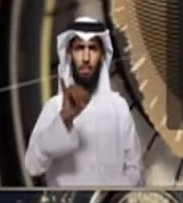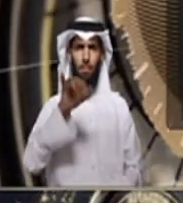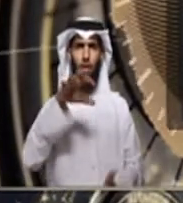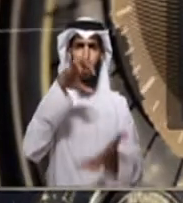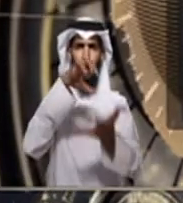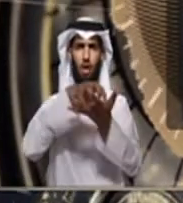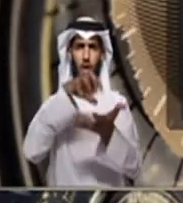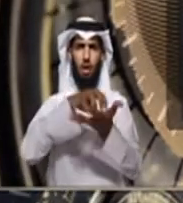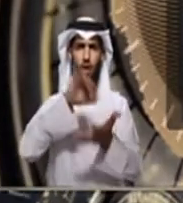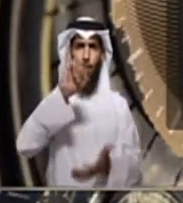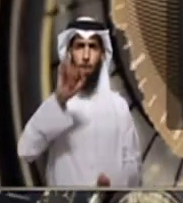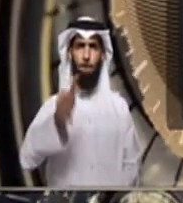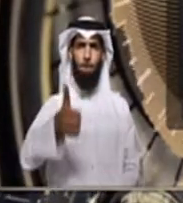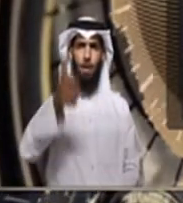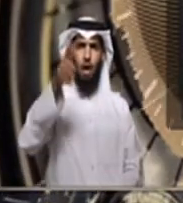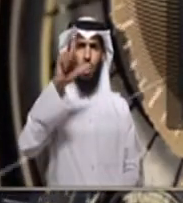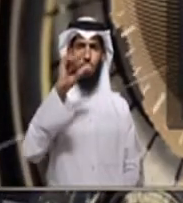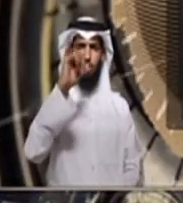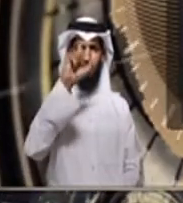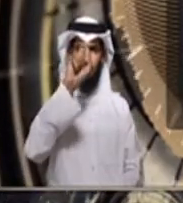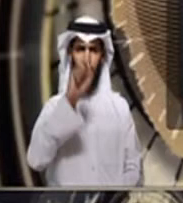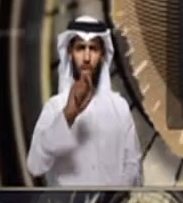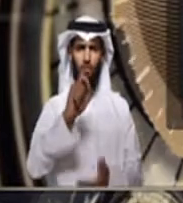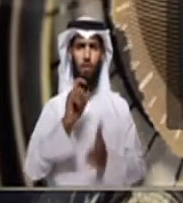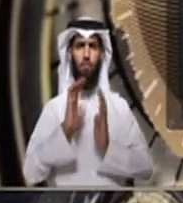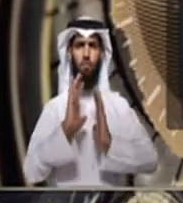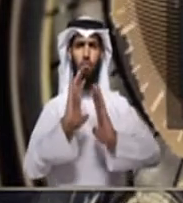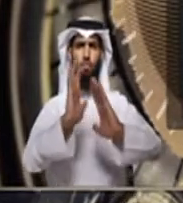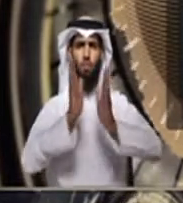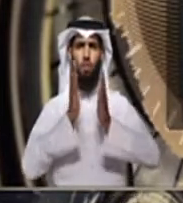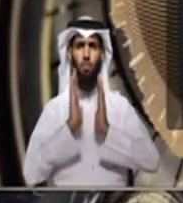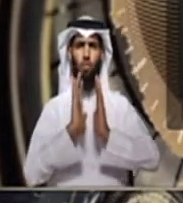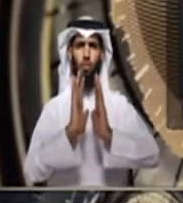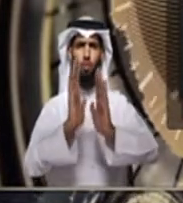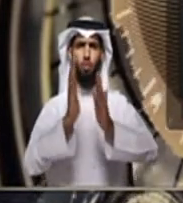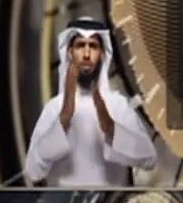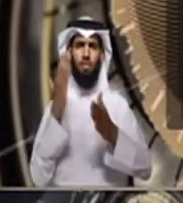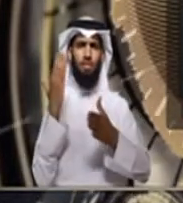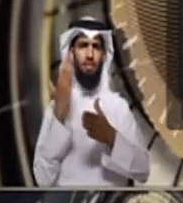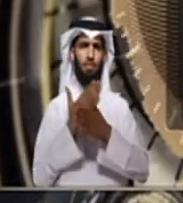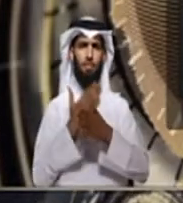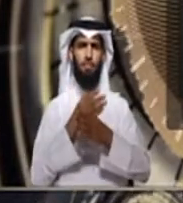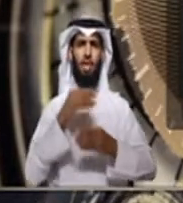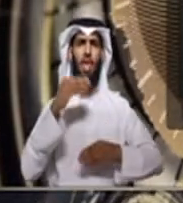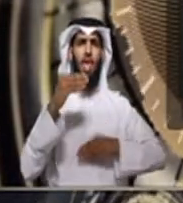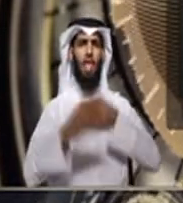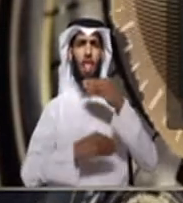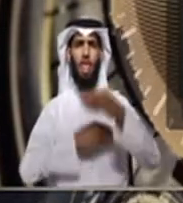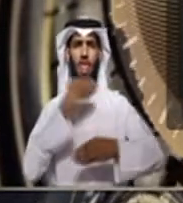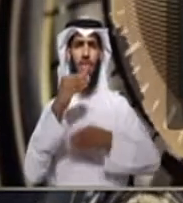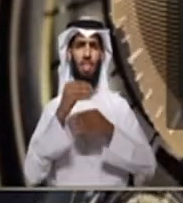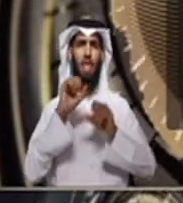جمهورية المالديف الصديقة، ضمنها سمو خالص تهاني بمناسبة العيد الوطني لجمهورية